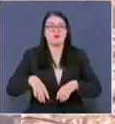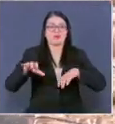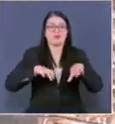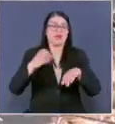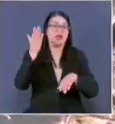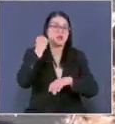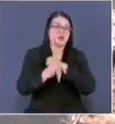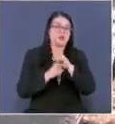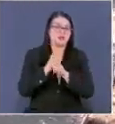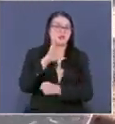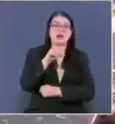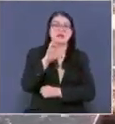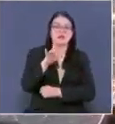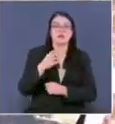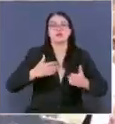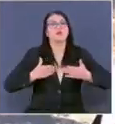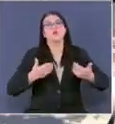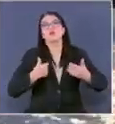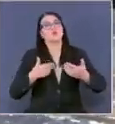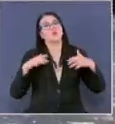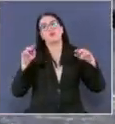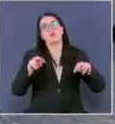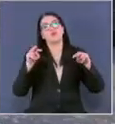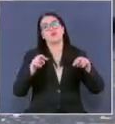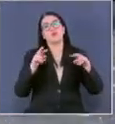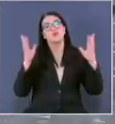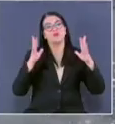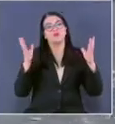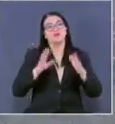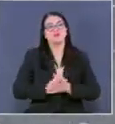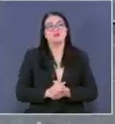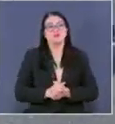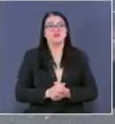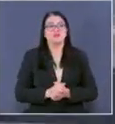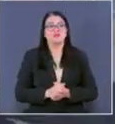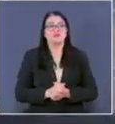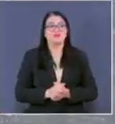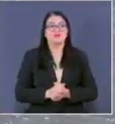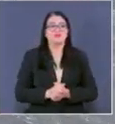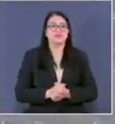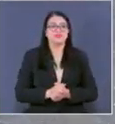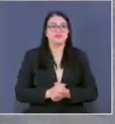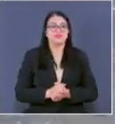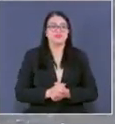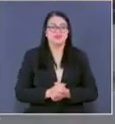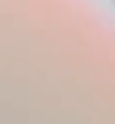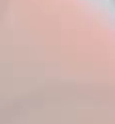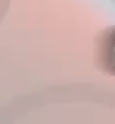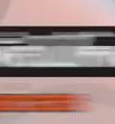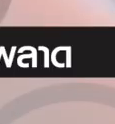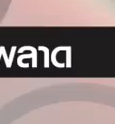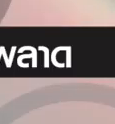ครั้งแรกเมื่อปี 58แต่ว่าบรรยากาศก็คึกคักเห็นมั้ยคนแห่ไปดูกันเต็มเลยอันนี้ผ่านไปได้ผ่านไป